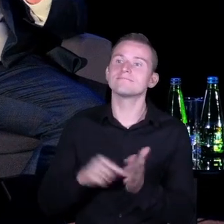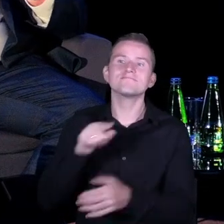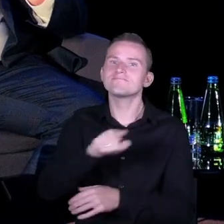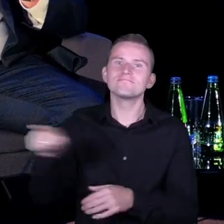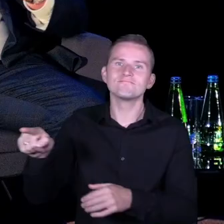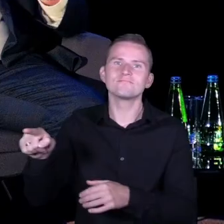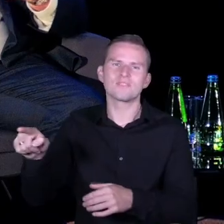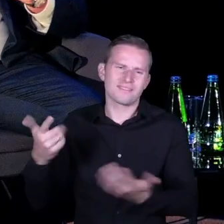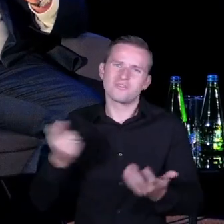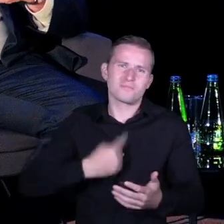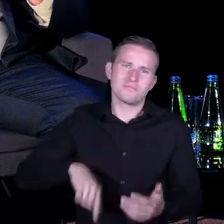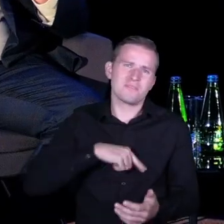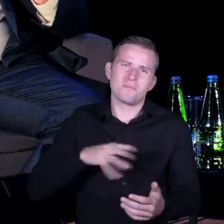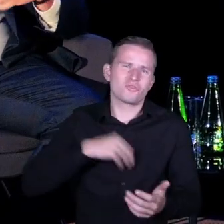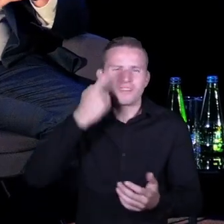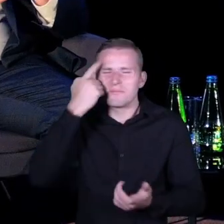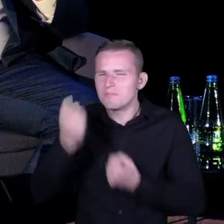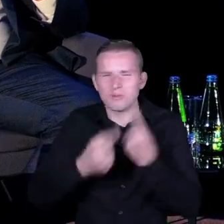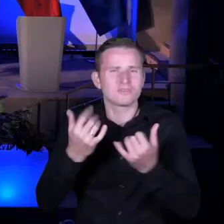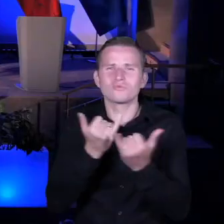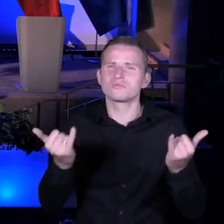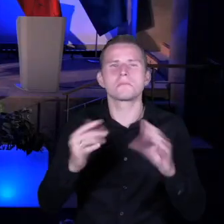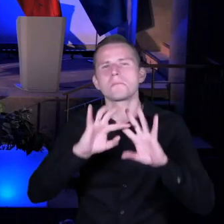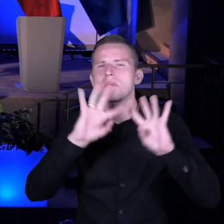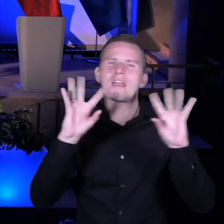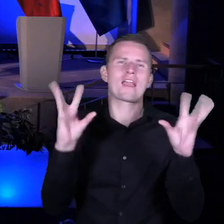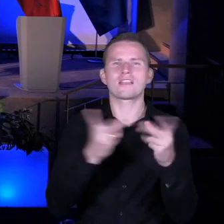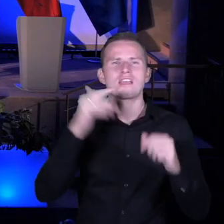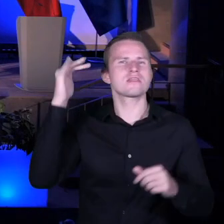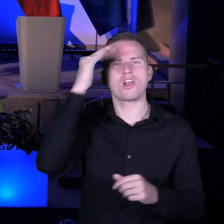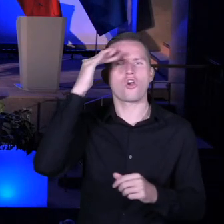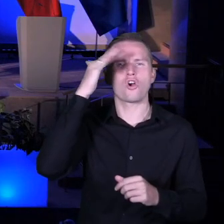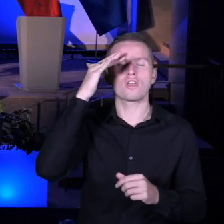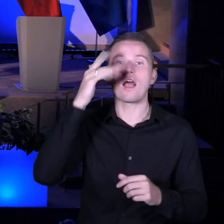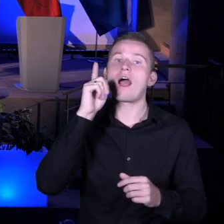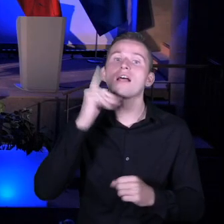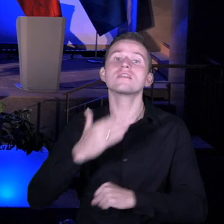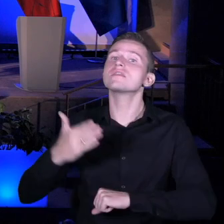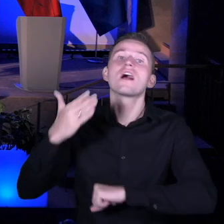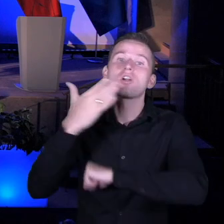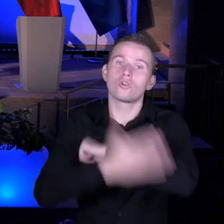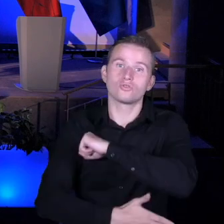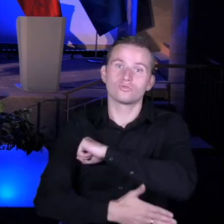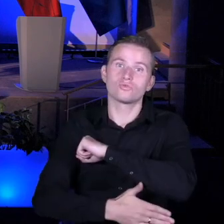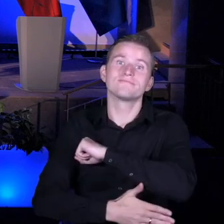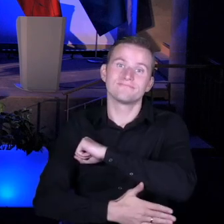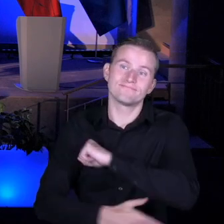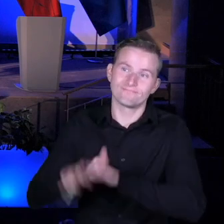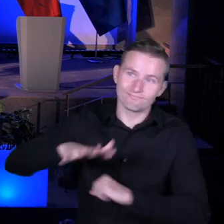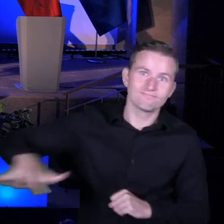możemy wszystko wymyślać, wszystko może pięknie wyglądać w teorii, a zawsze na końcu jest